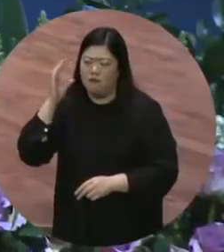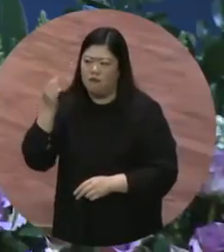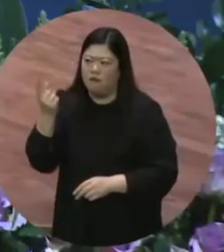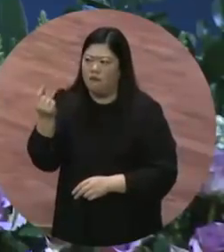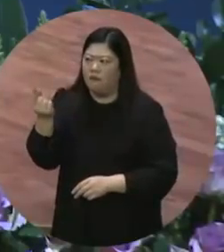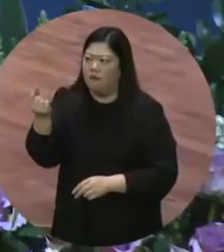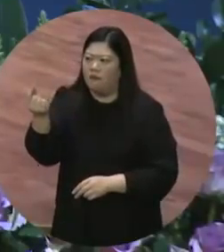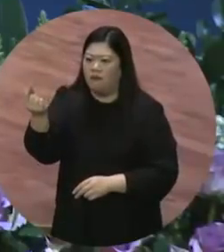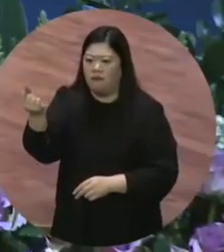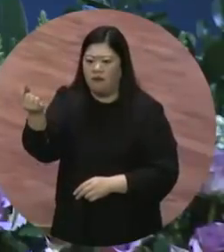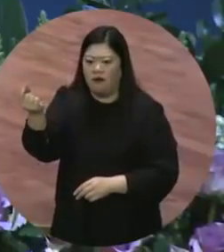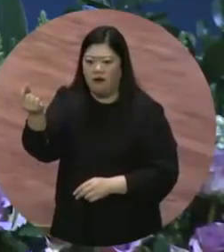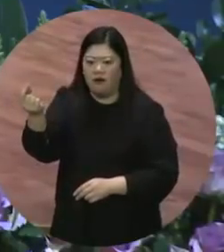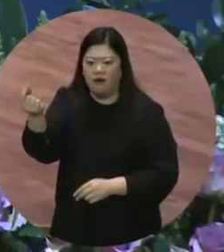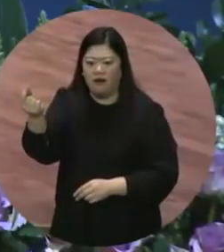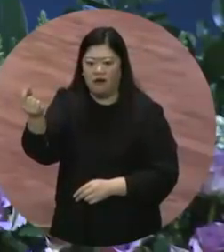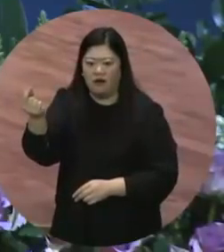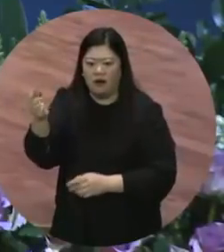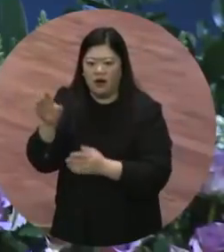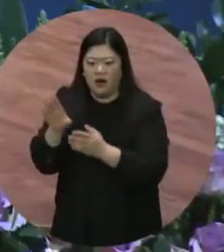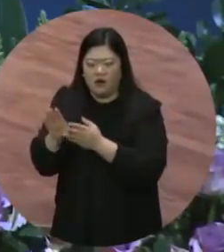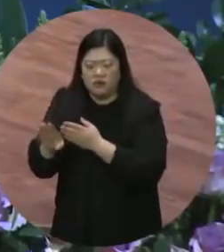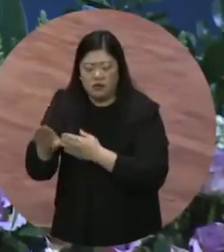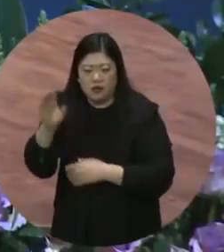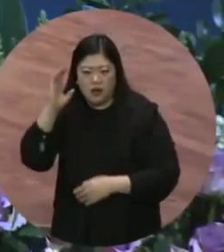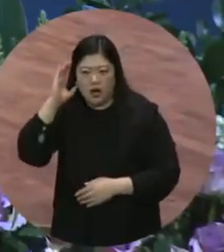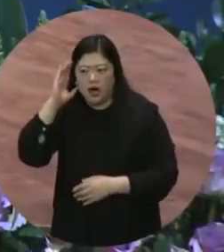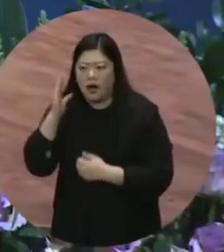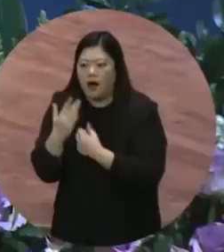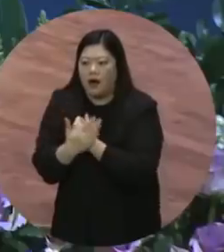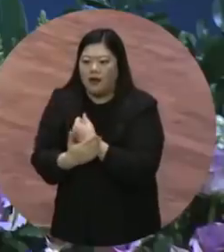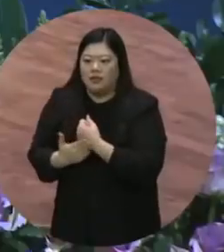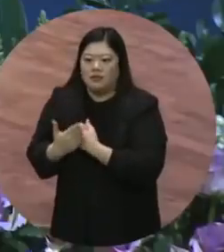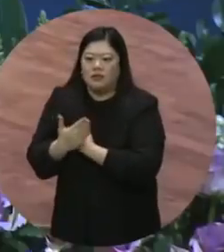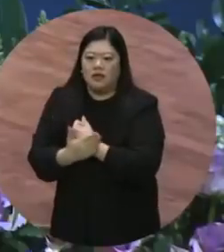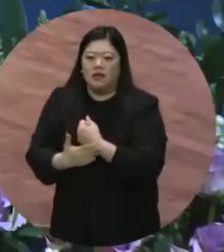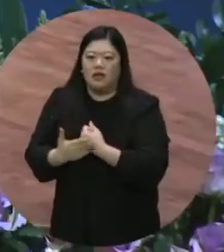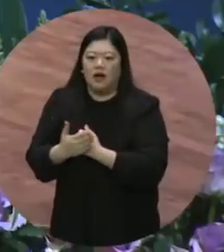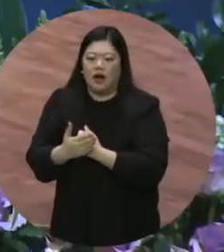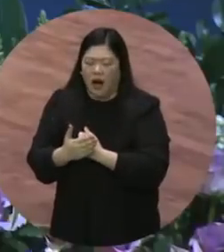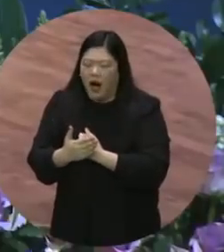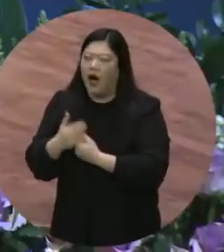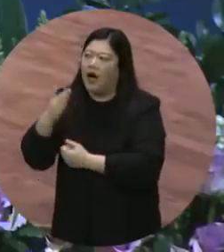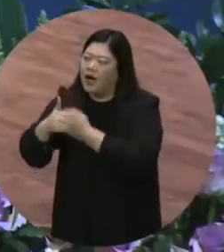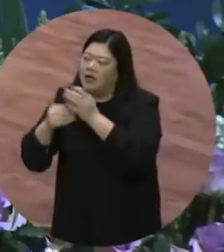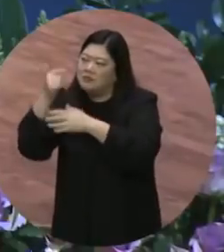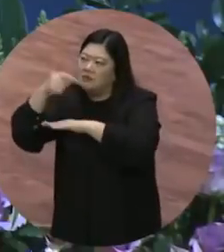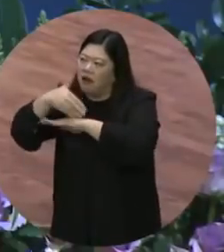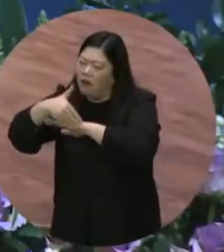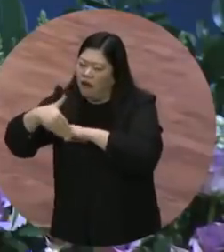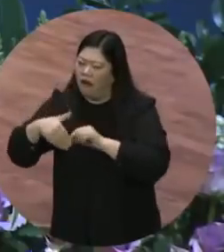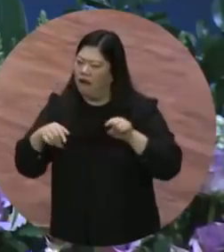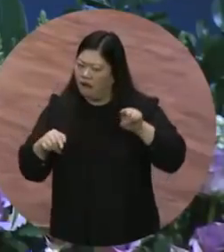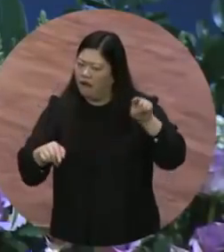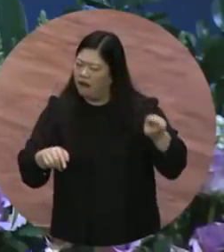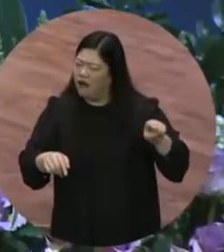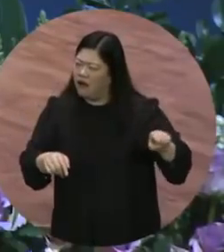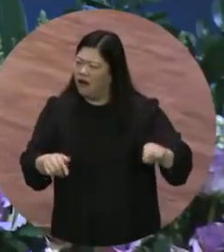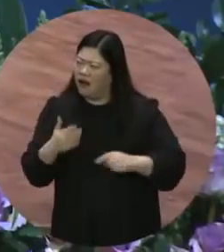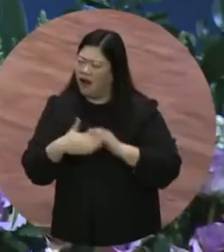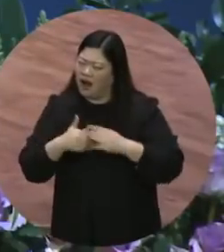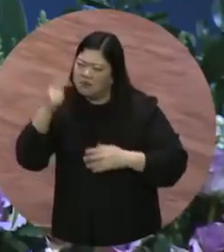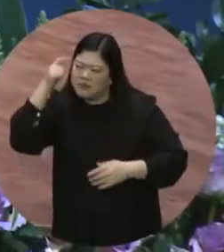내 생각대로 안 되고 무너지니까 귀가 열린 겁니다. 그래서 고난은 우리를 움직이게 합니다. 오늘 이 말씀